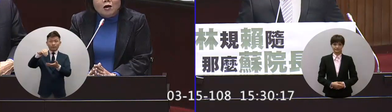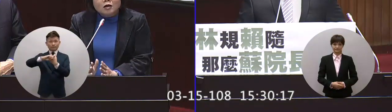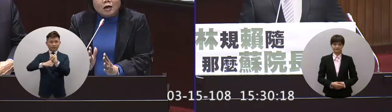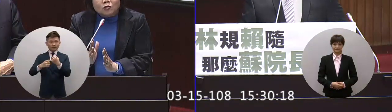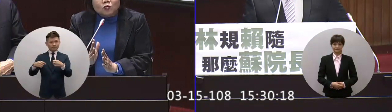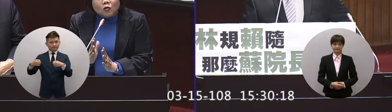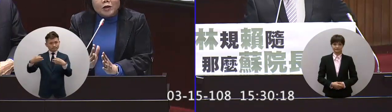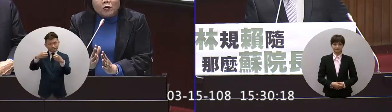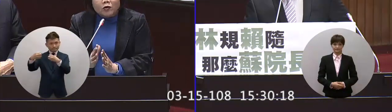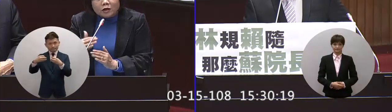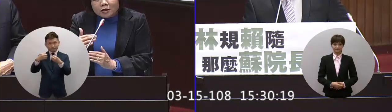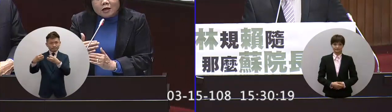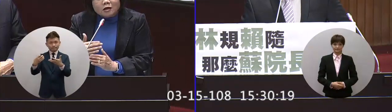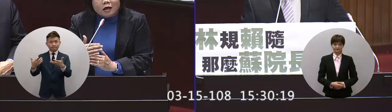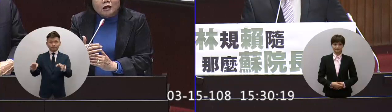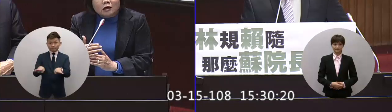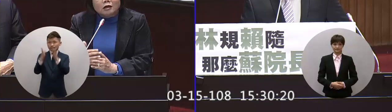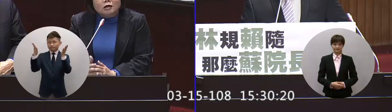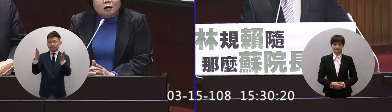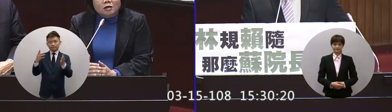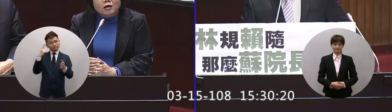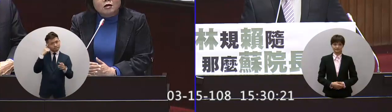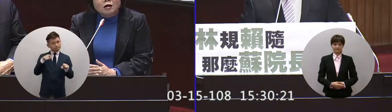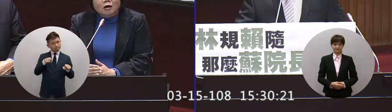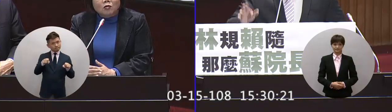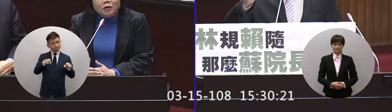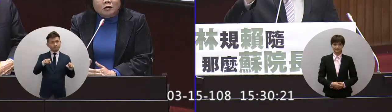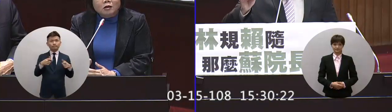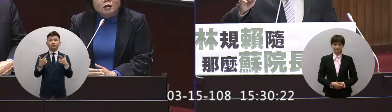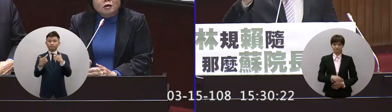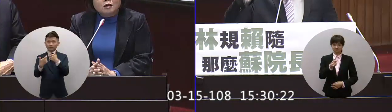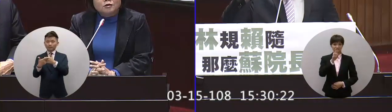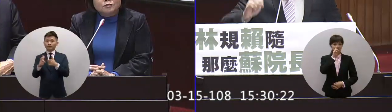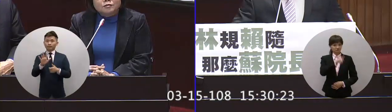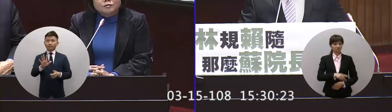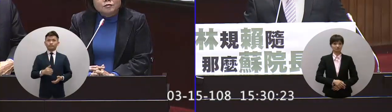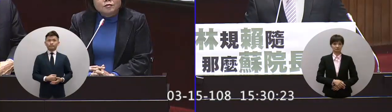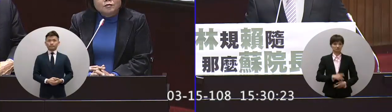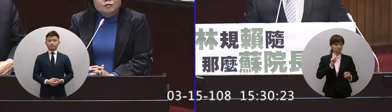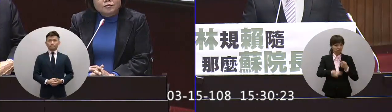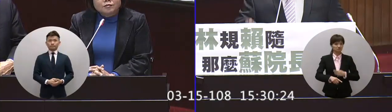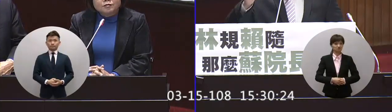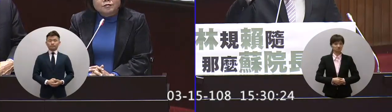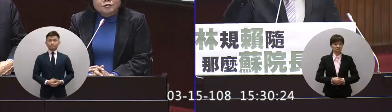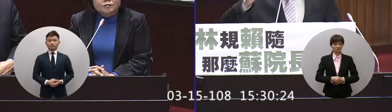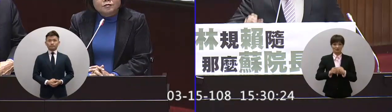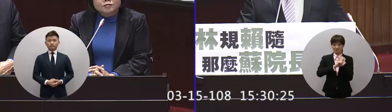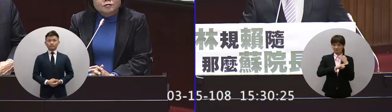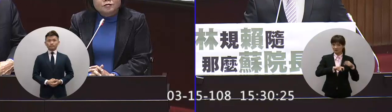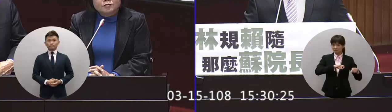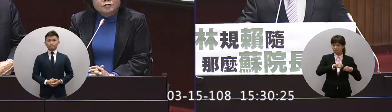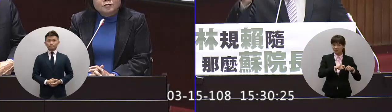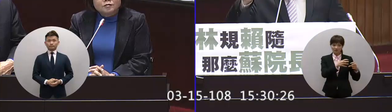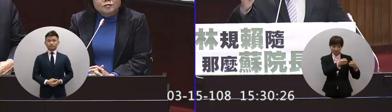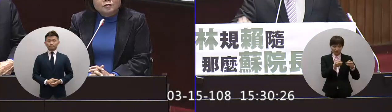论的话，那我们也会有一些研议因应的一些我们 你错了，未必是进入法案讨论，也许法案就